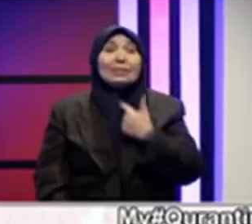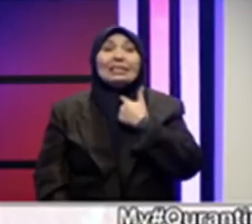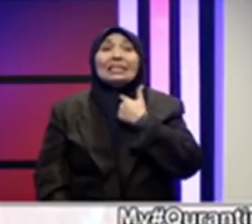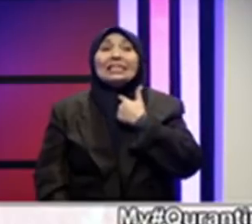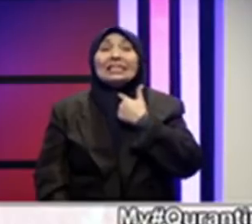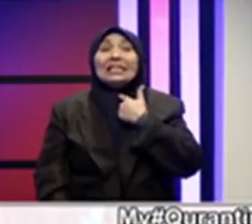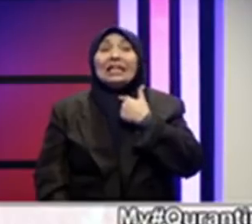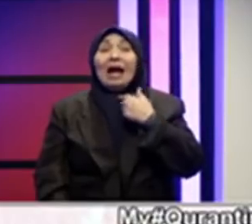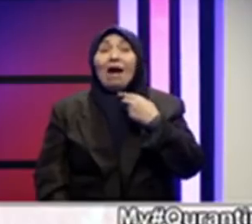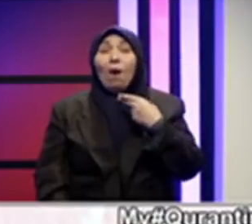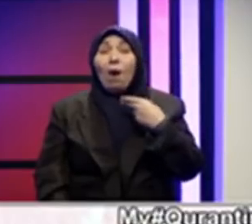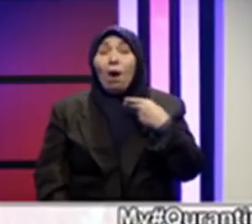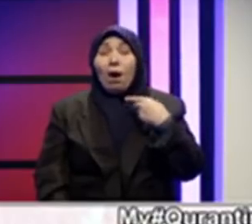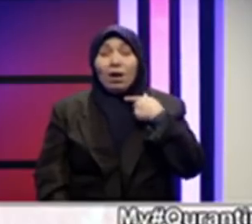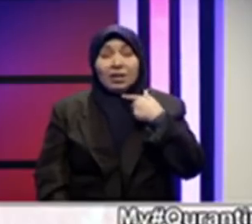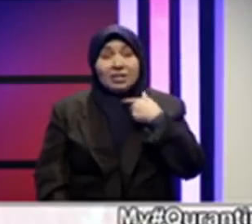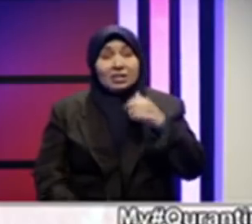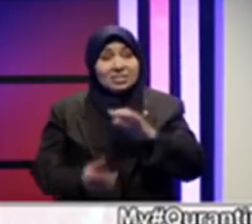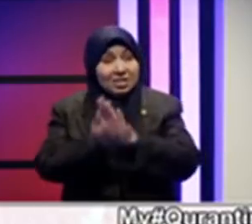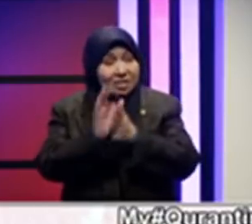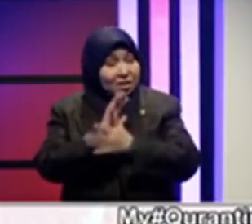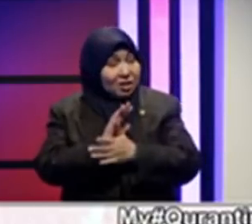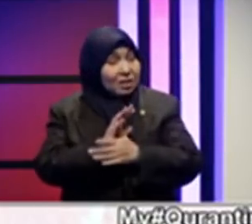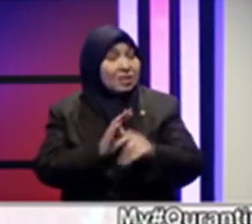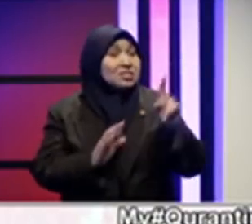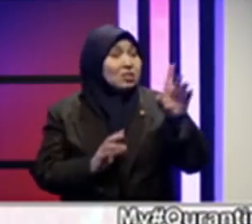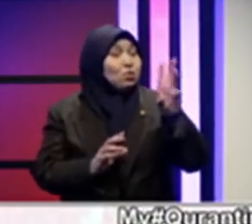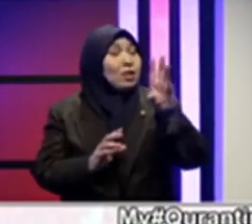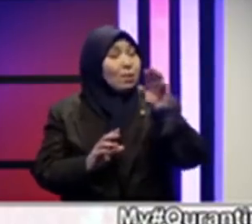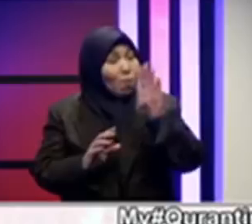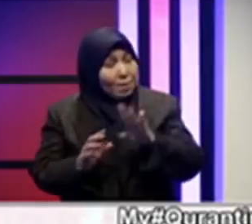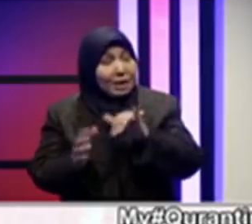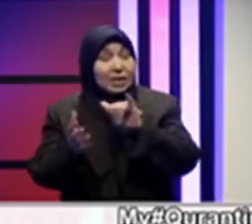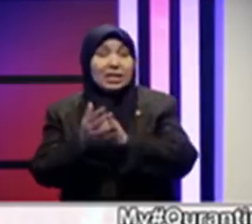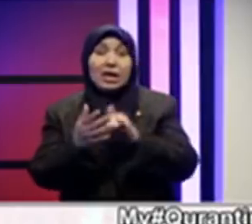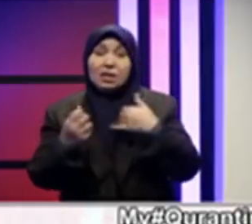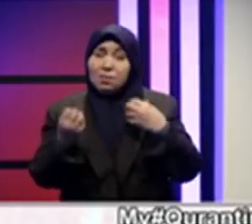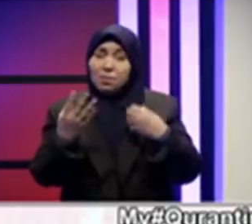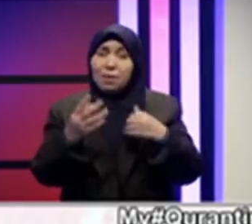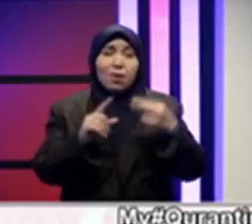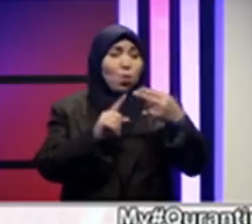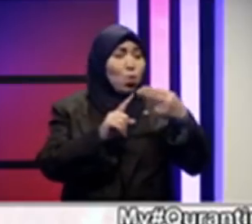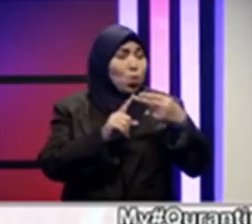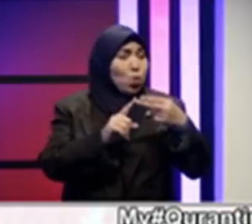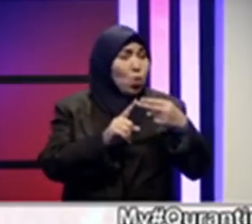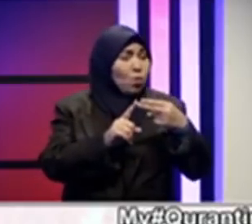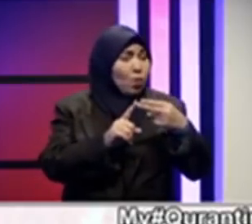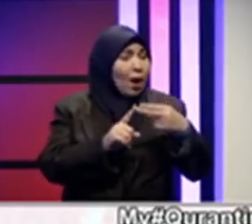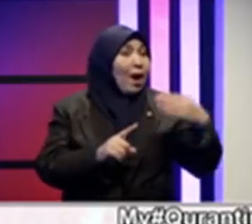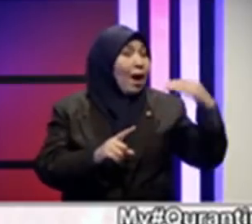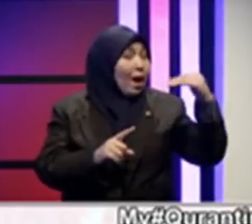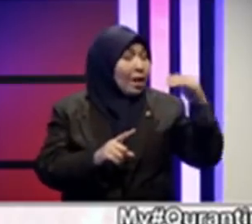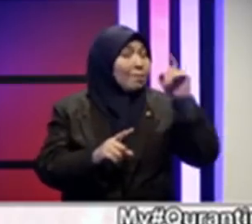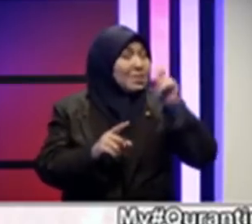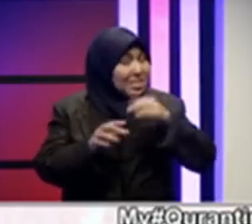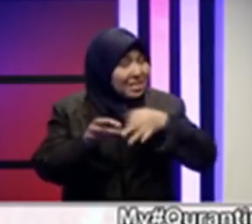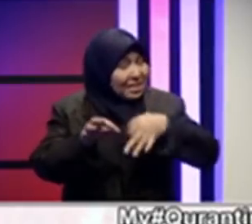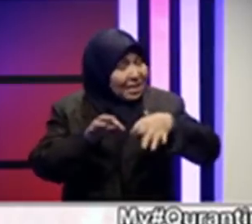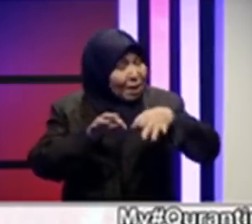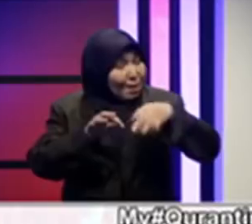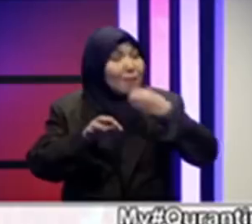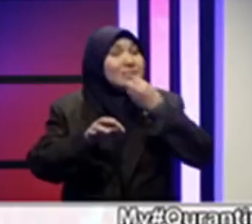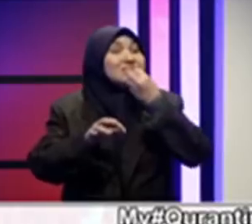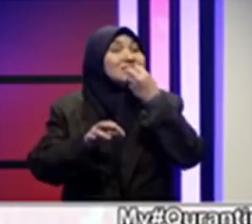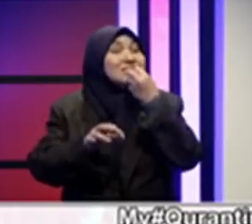Maka dalam ayat yang ke-64 surah Az-Zukhruf ini ada beberapa huruf, huruf ha yang mesti kita jelaskan. Pertama